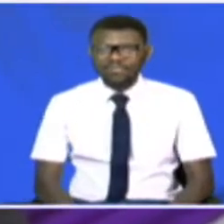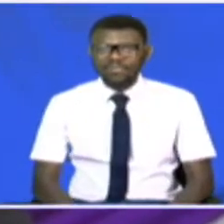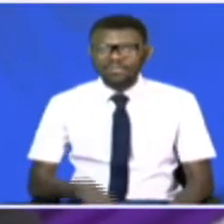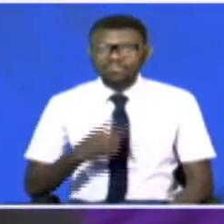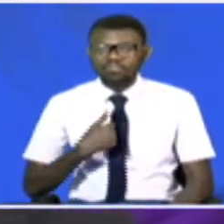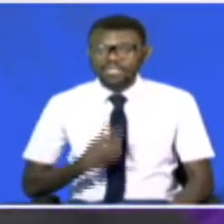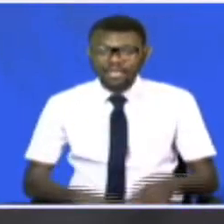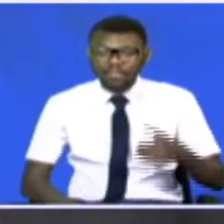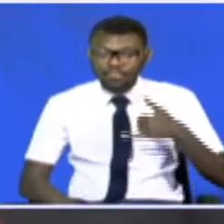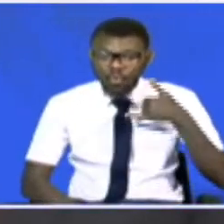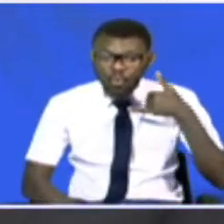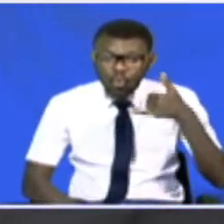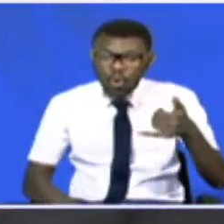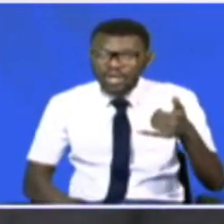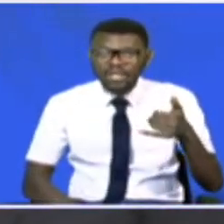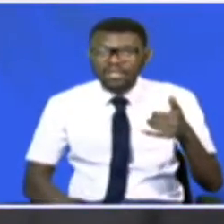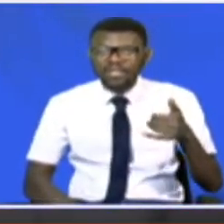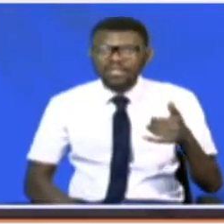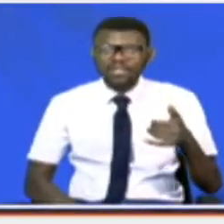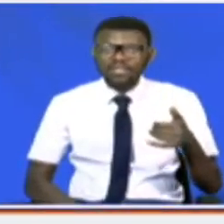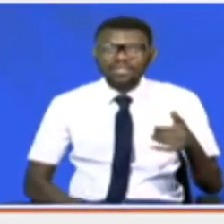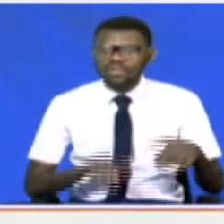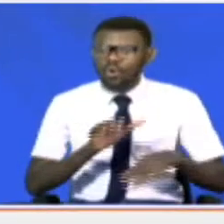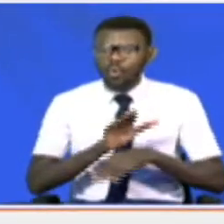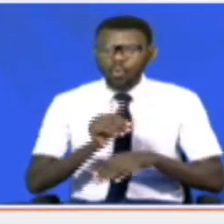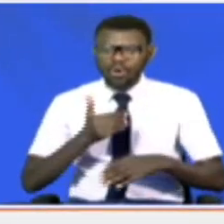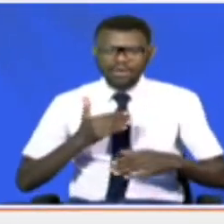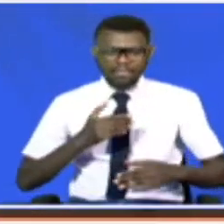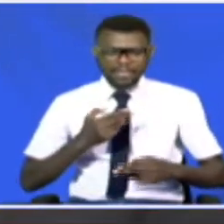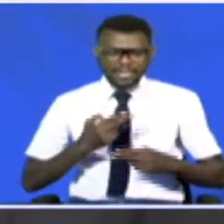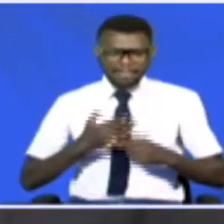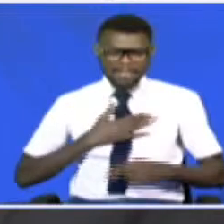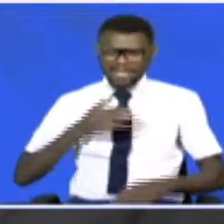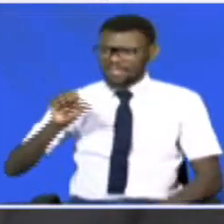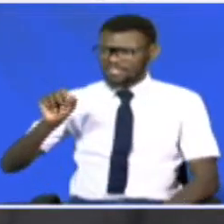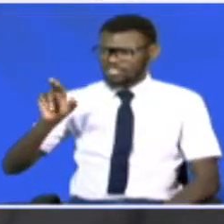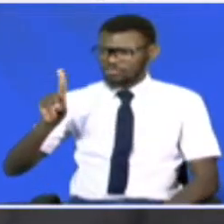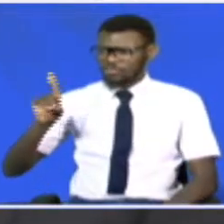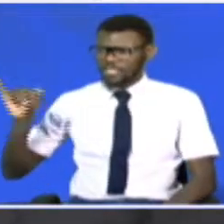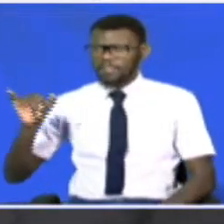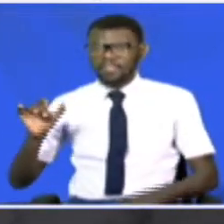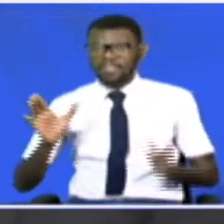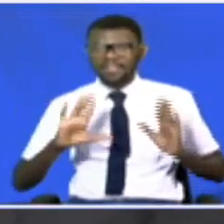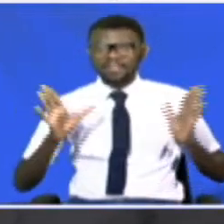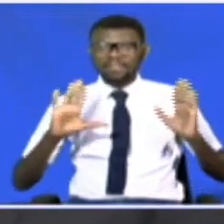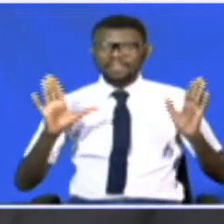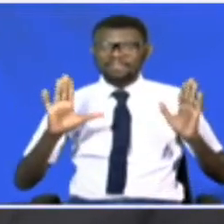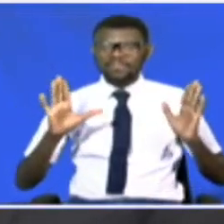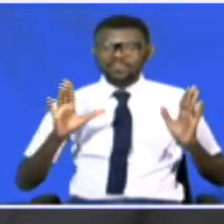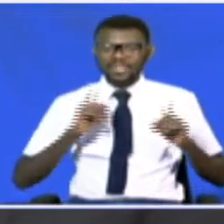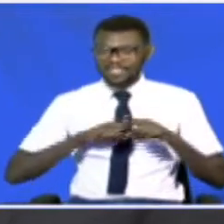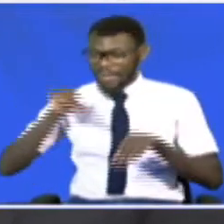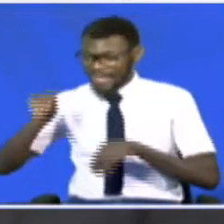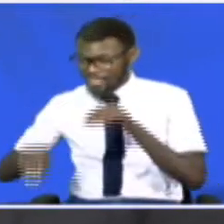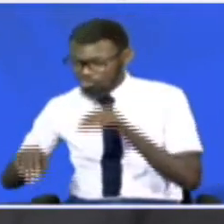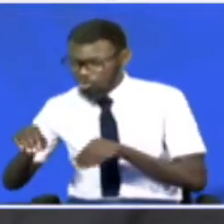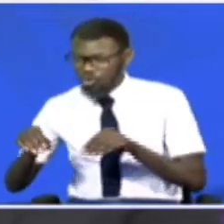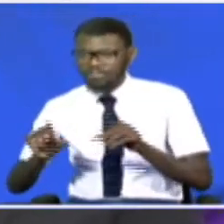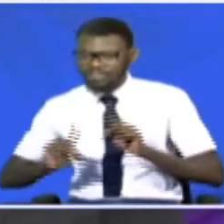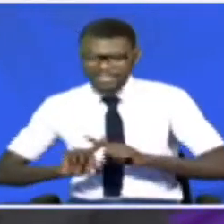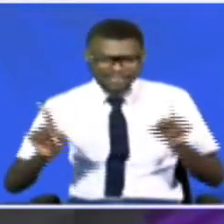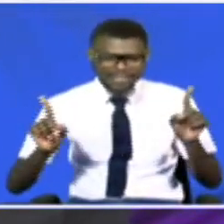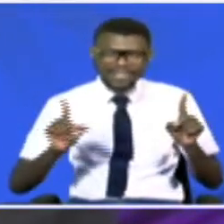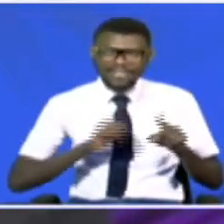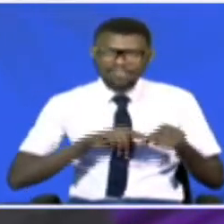awe sema Sudi, amesema kijana yangu. Penye tunawachania na tunakuwa kura hapo. Lakini baada ya